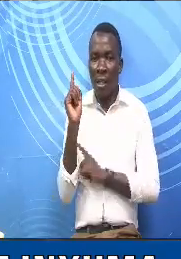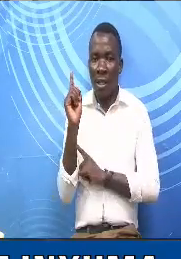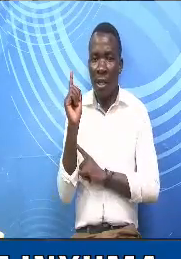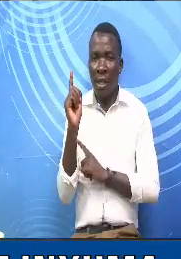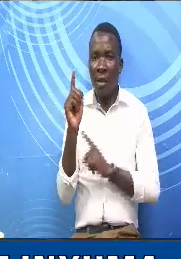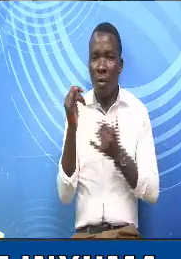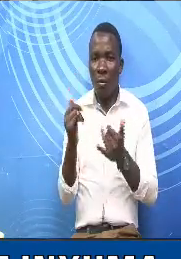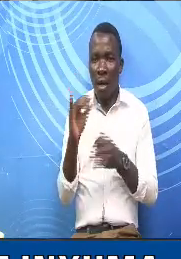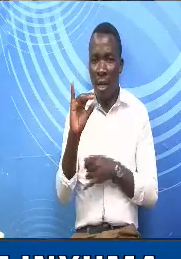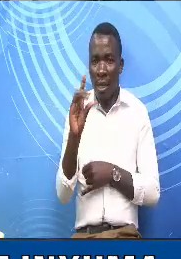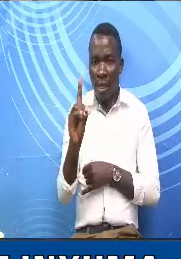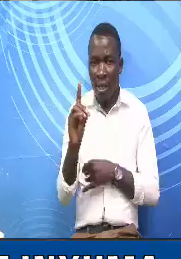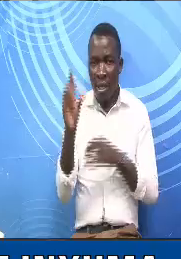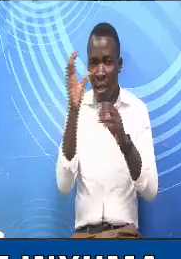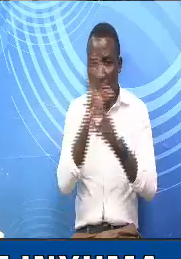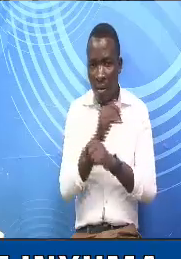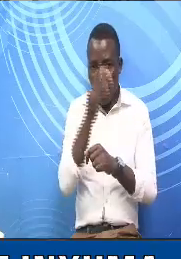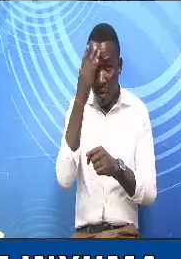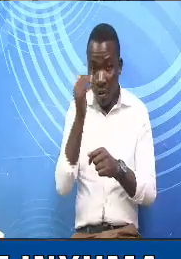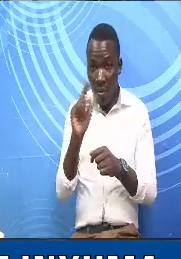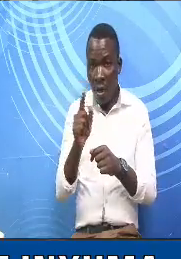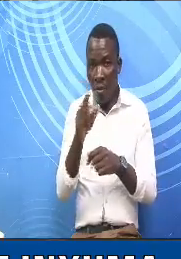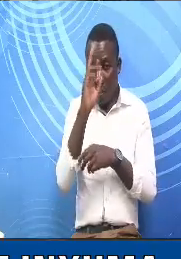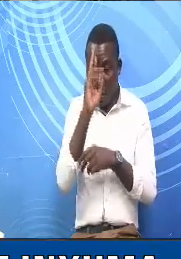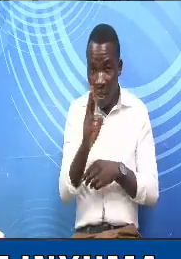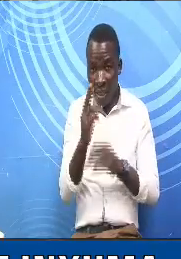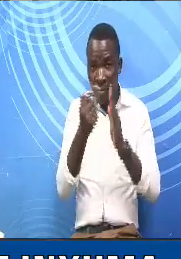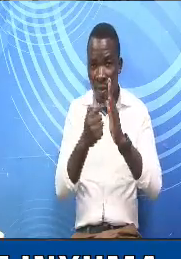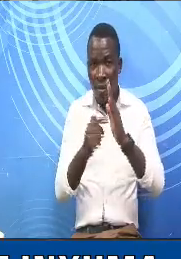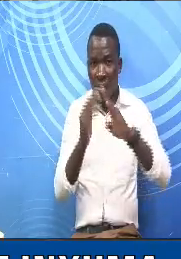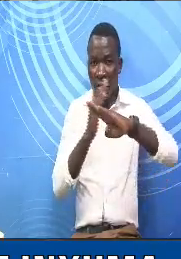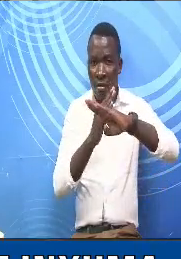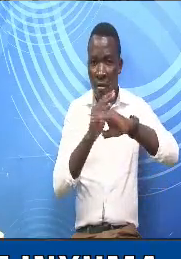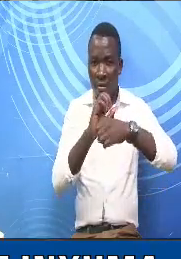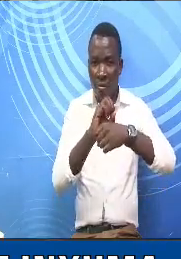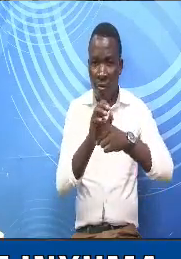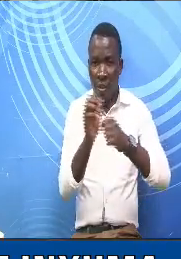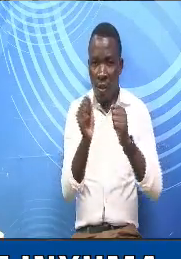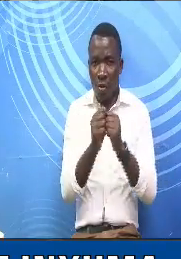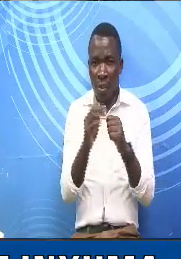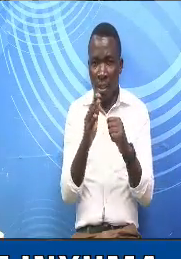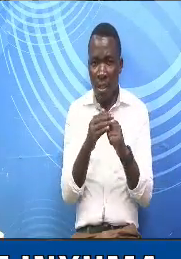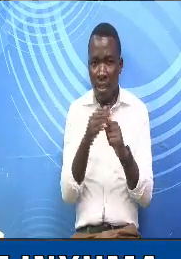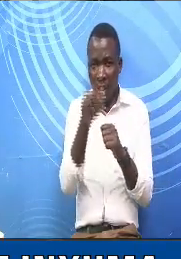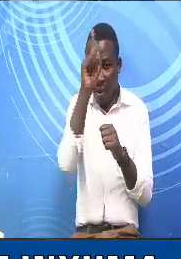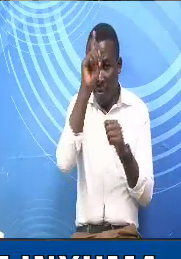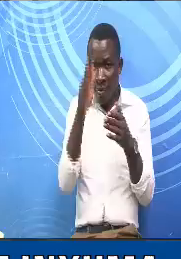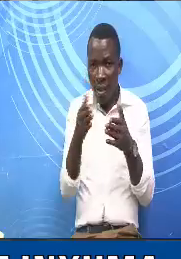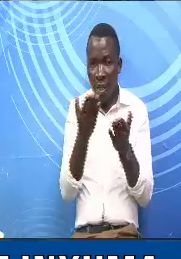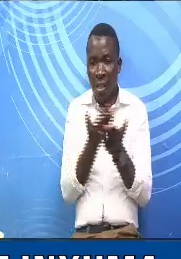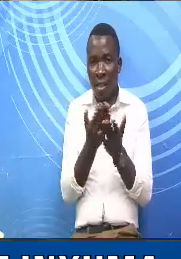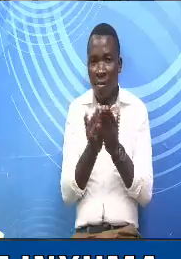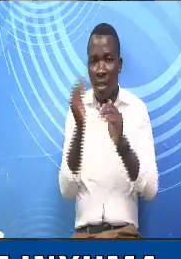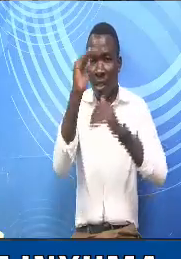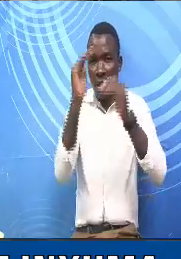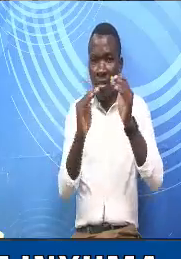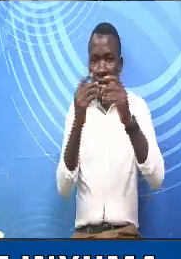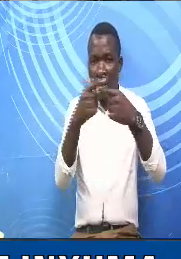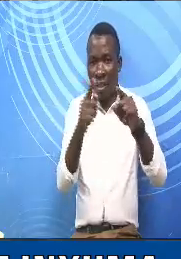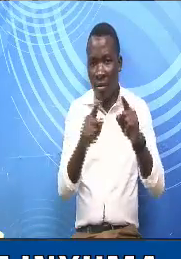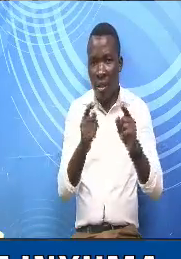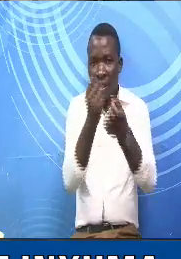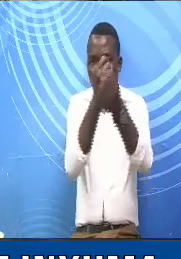akaba yaramuzizaga ko atubahirije amabwiriza yo kwirinda icyorezo cya COVID-19 uyu muturage hasaba inzego zitandukanye kumurenganura akabasha